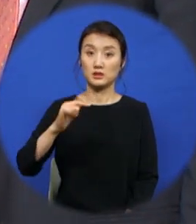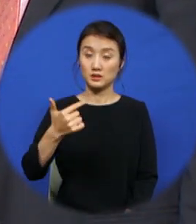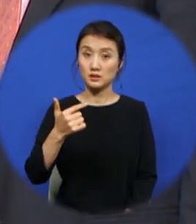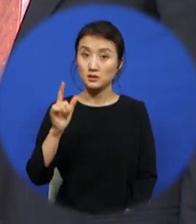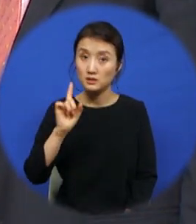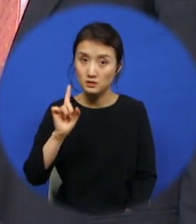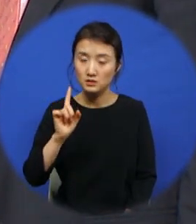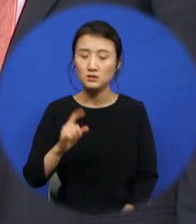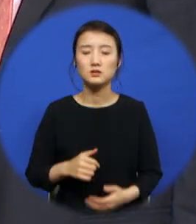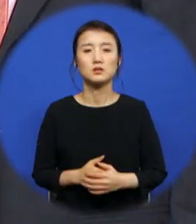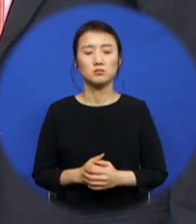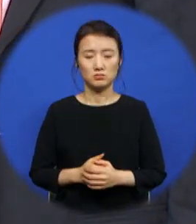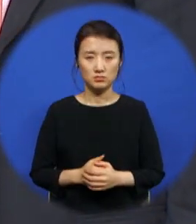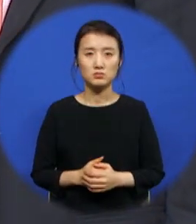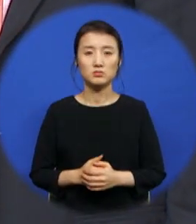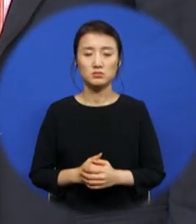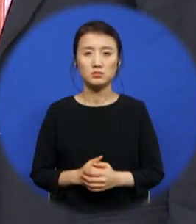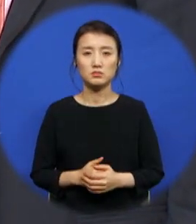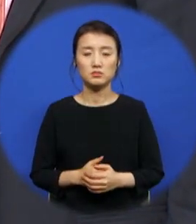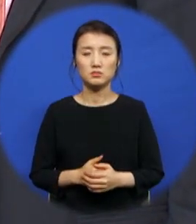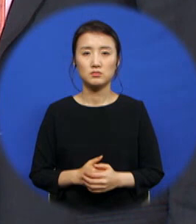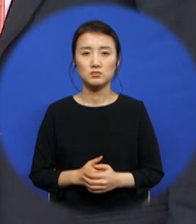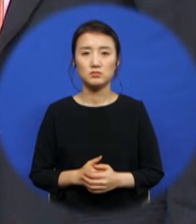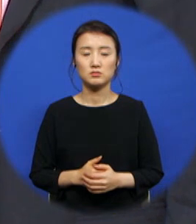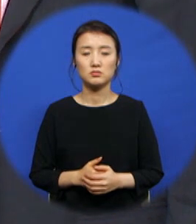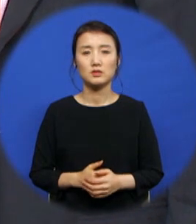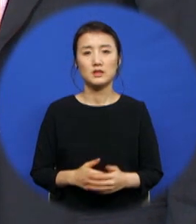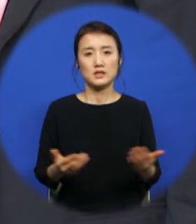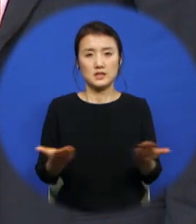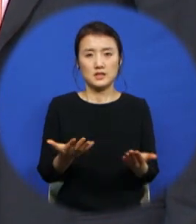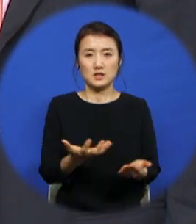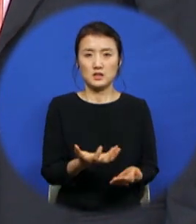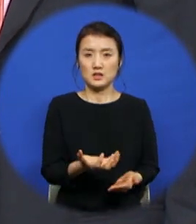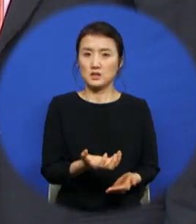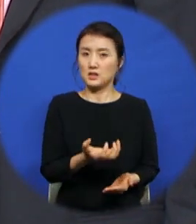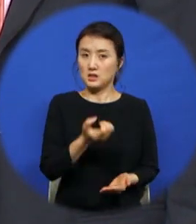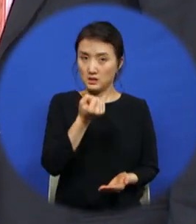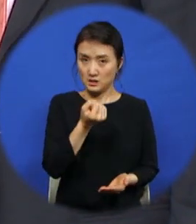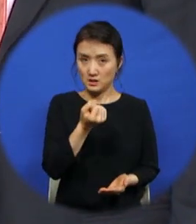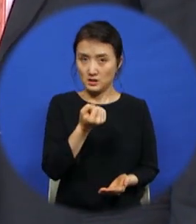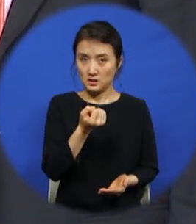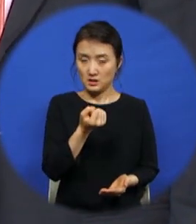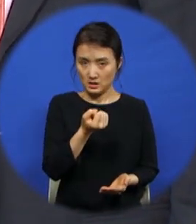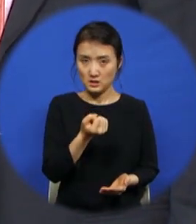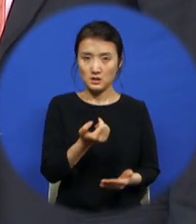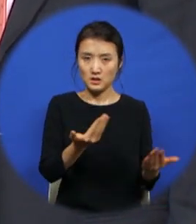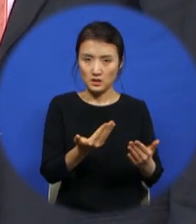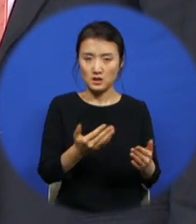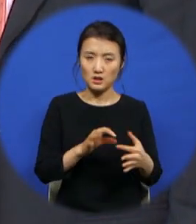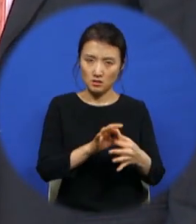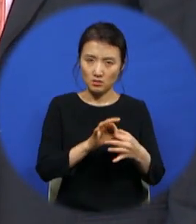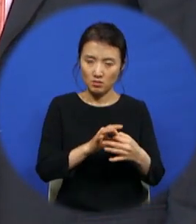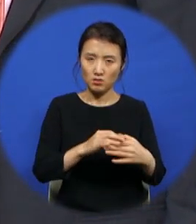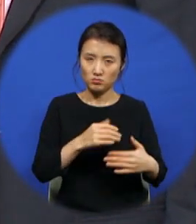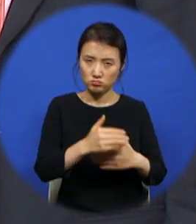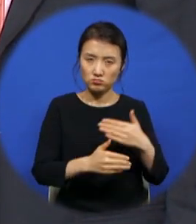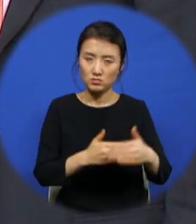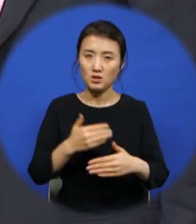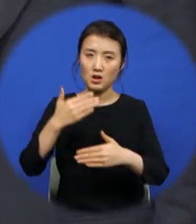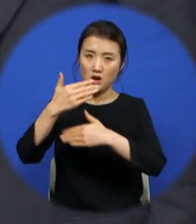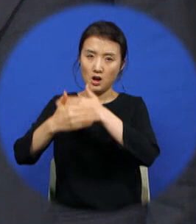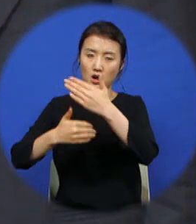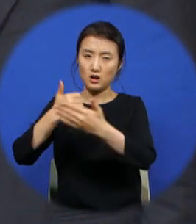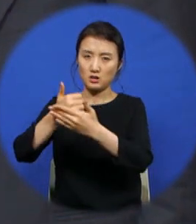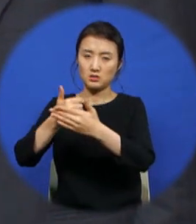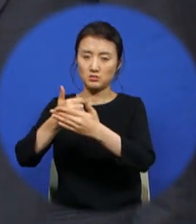직업을 통해서 하나님의 창조 사에게 독려 칸은 자들이다 다시 이야기는 직업을 통해서 하나님의 창조